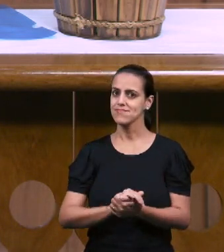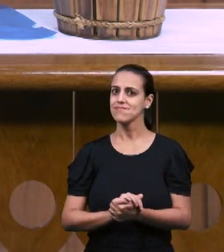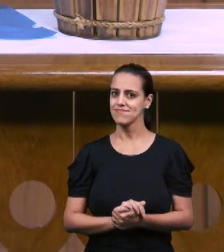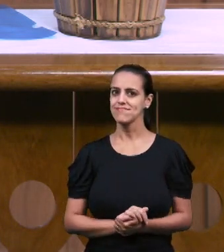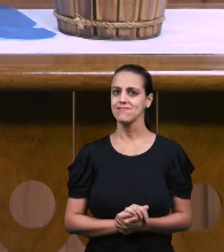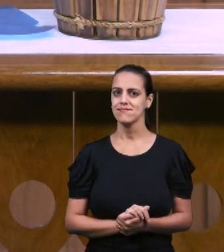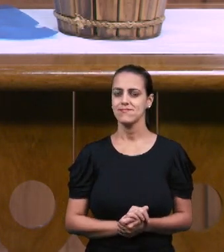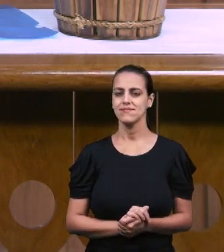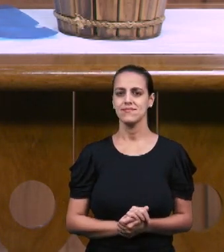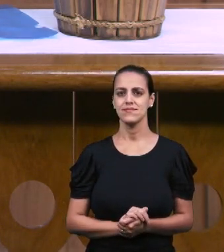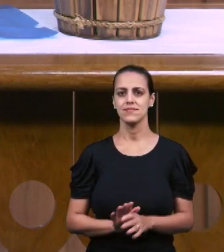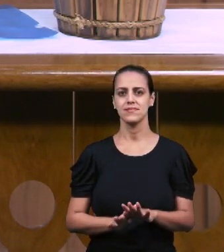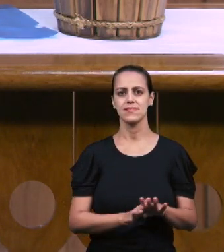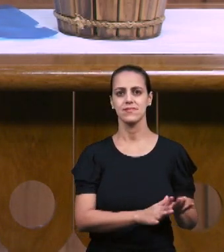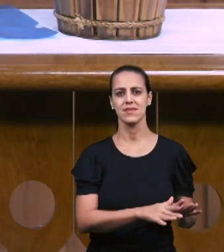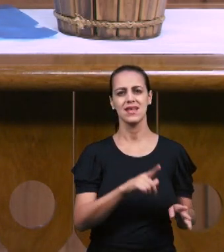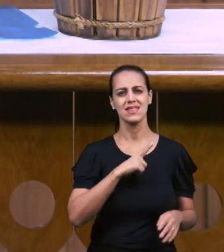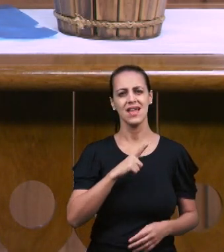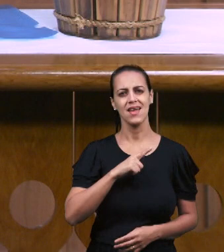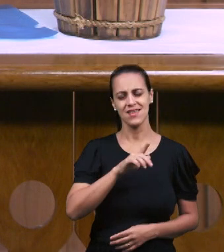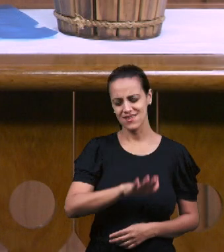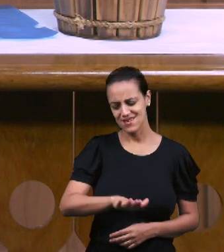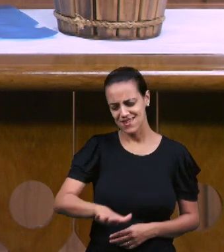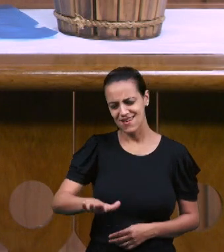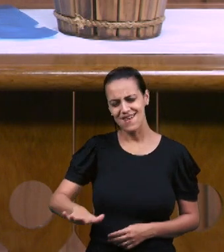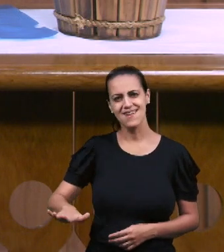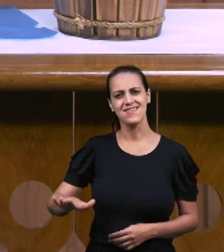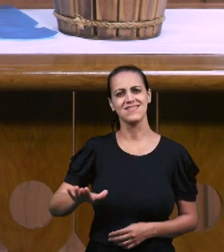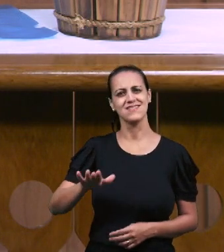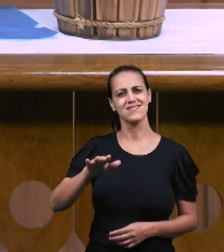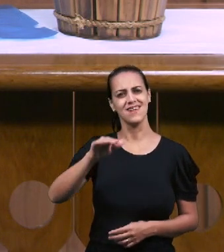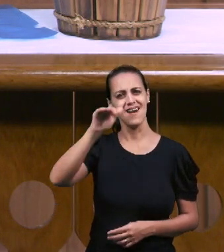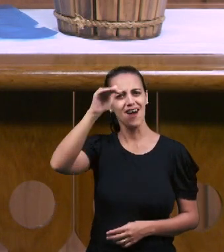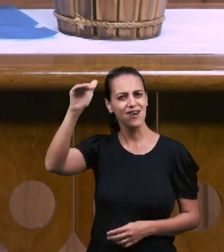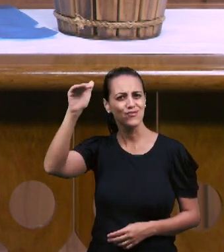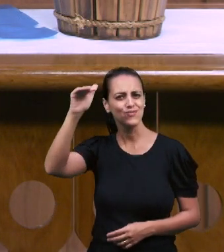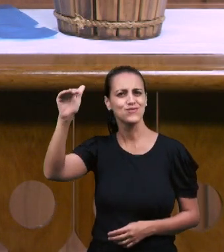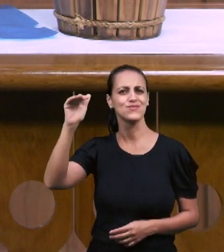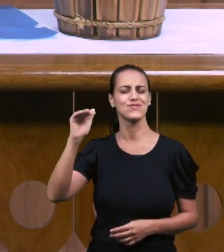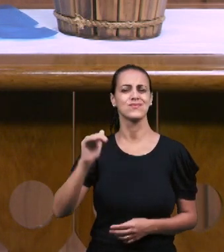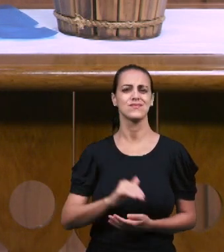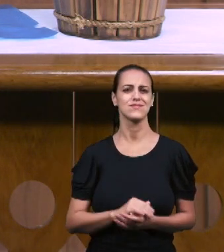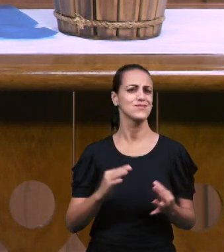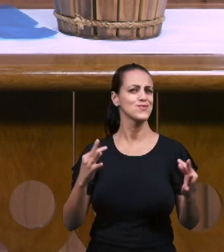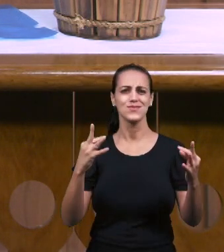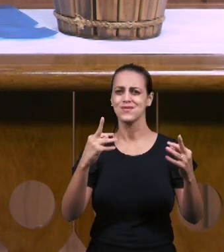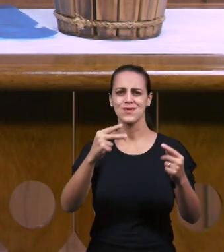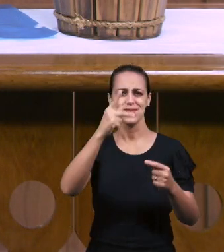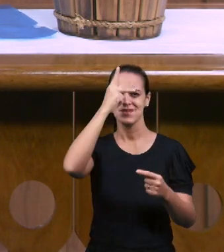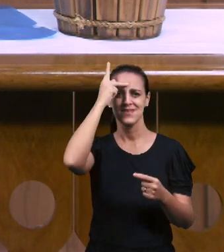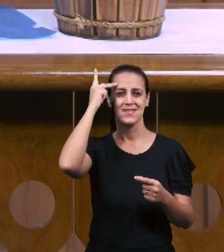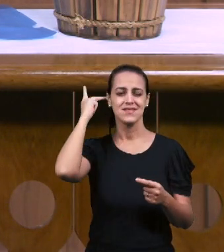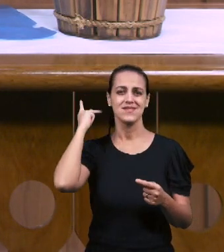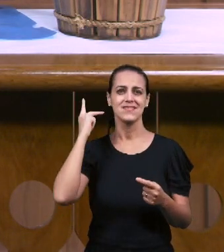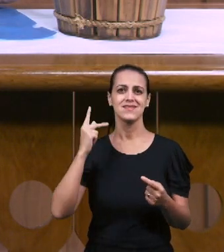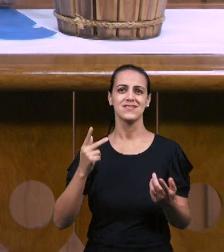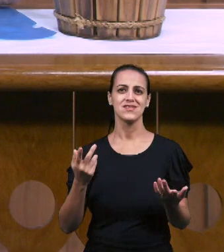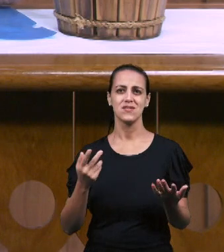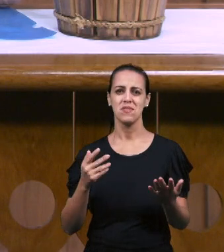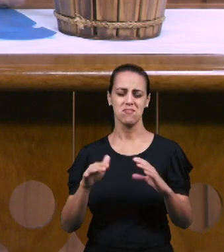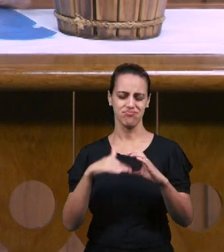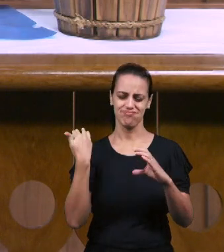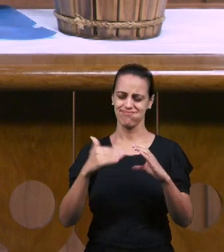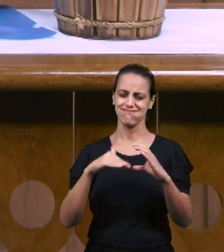participer. Nous avons ici des témoignages des enfants, des adultes, tous. Nous avons ici le